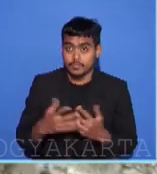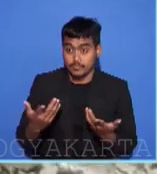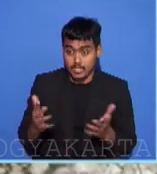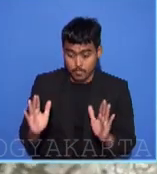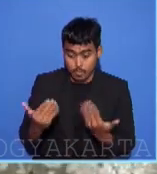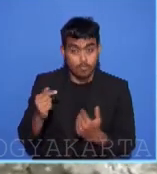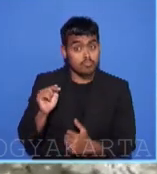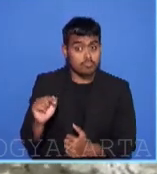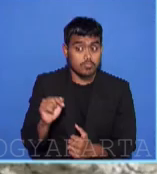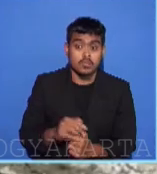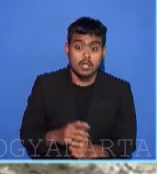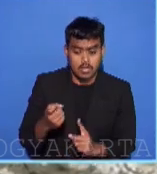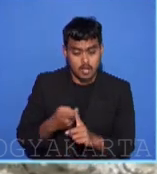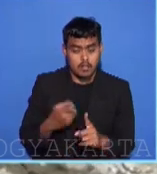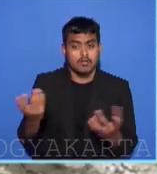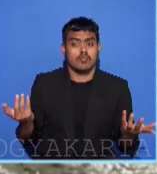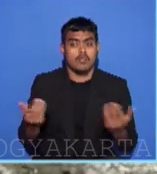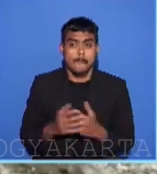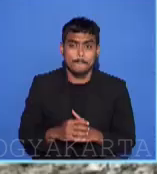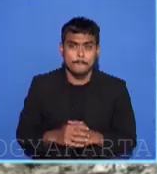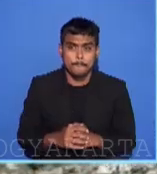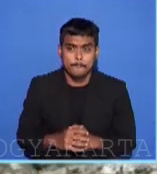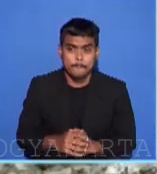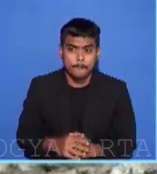pada bangunan ukir baik di saluran matara maupun ver fitch